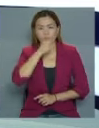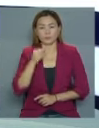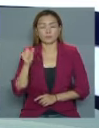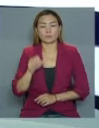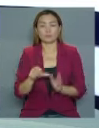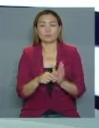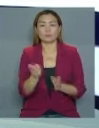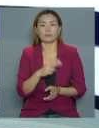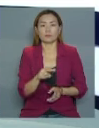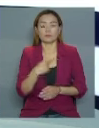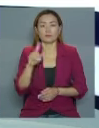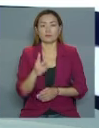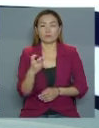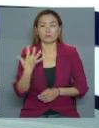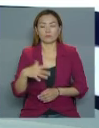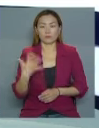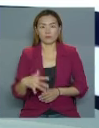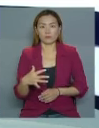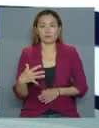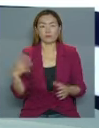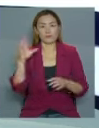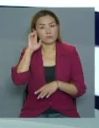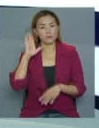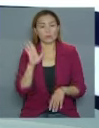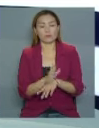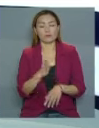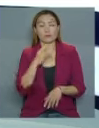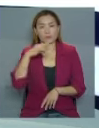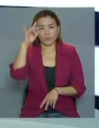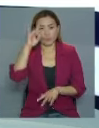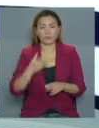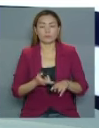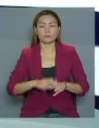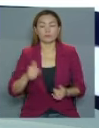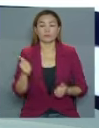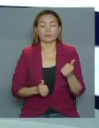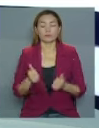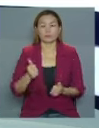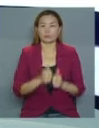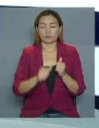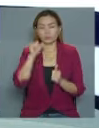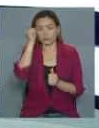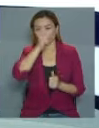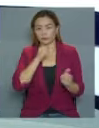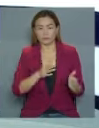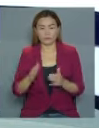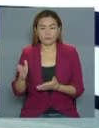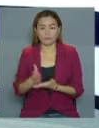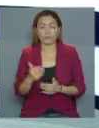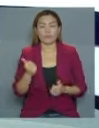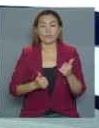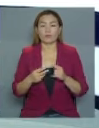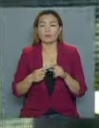6 желтоқсандағы нөмірі 250 өкіміне сәйкес Қазақстанда аталған конкурс жыл сайын өткізіледі. Байқау